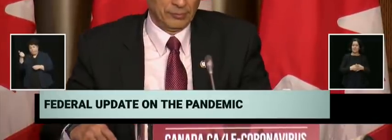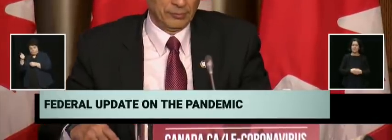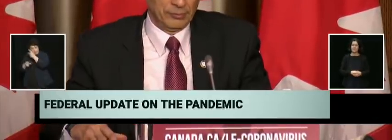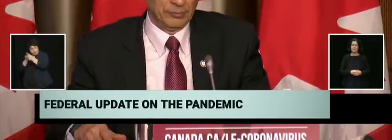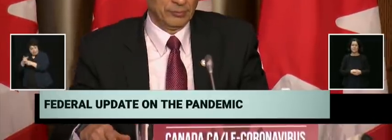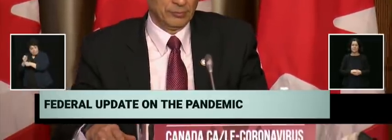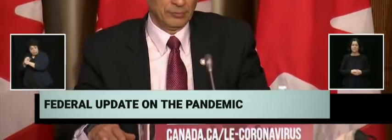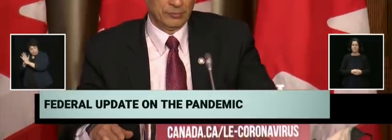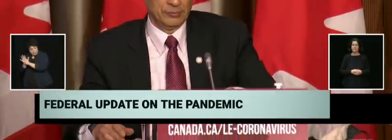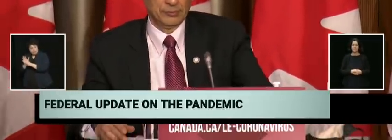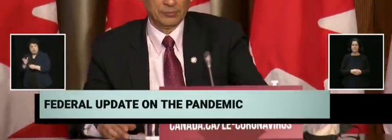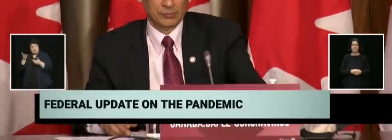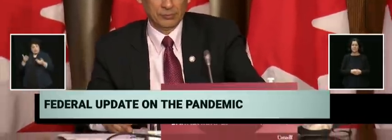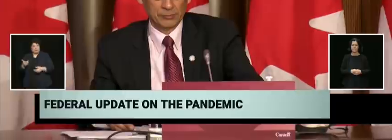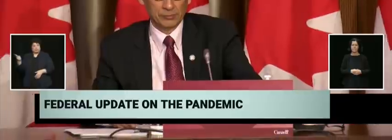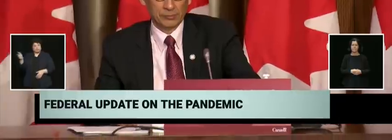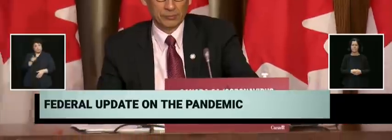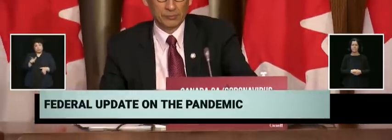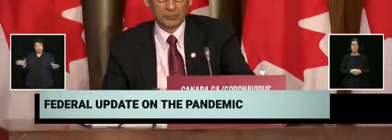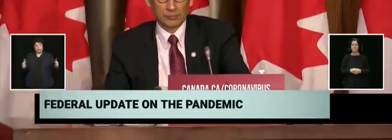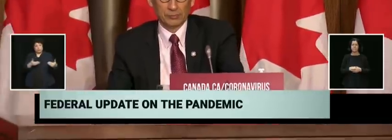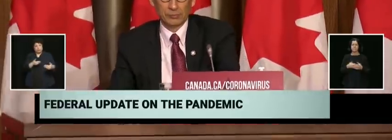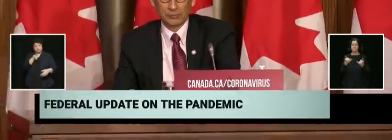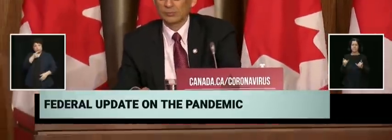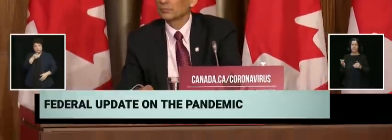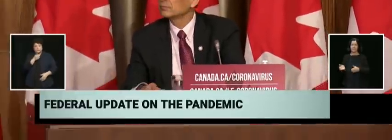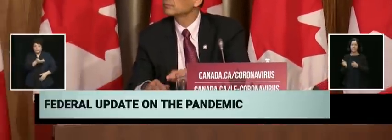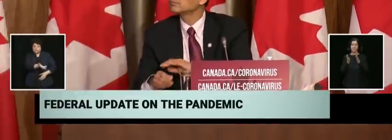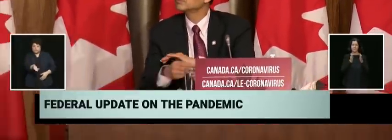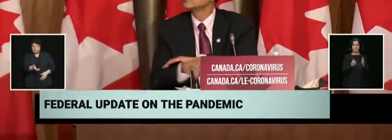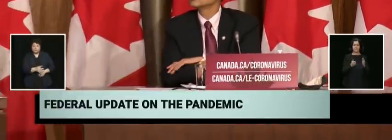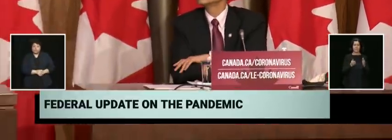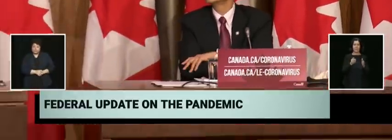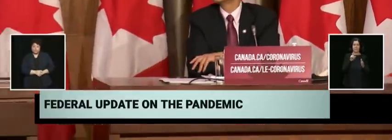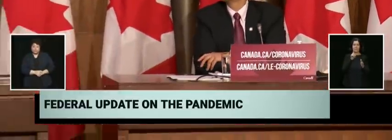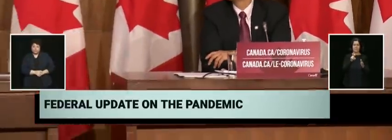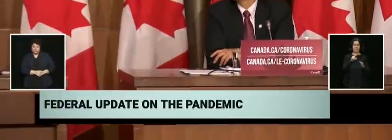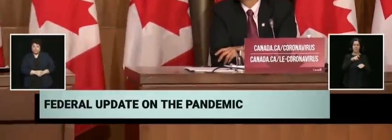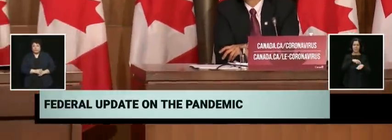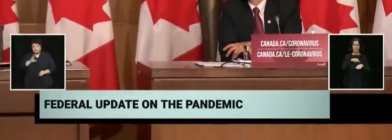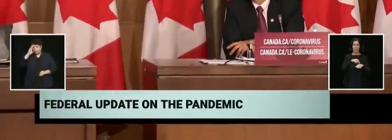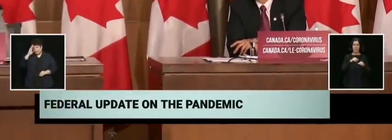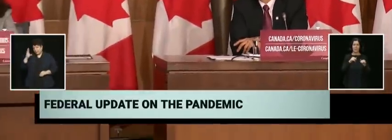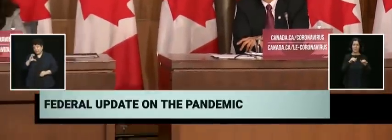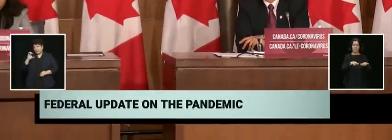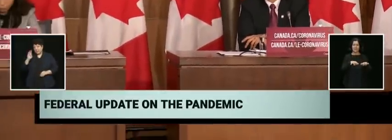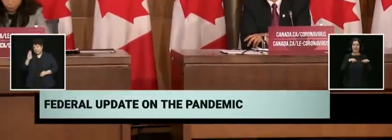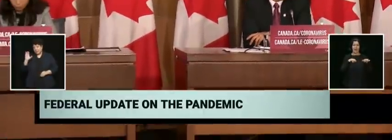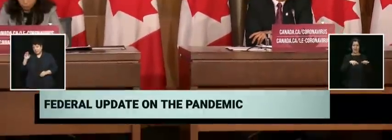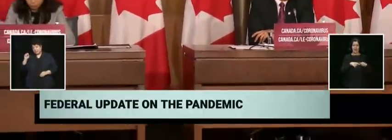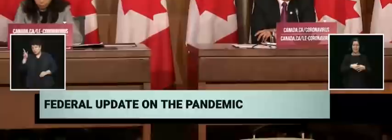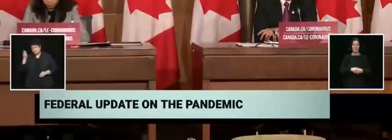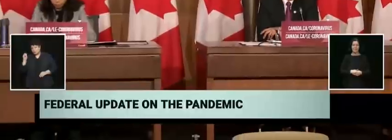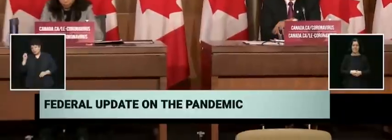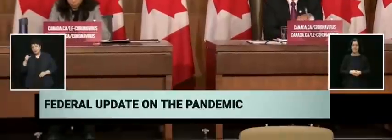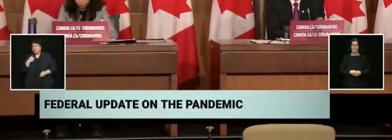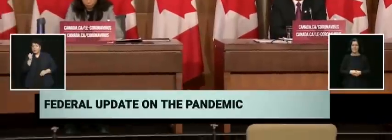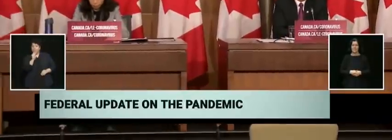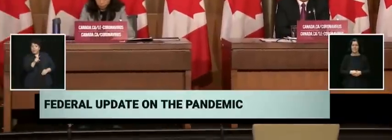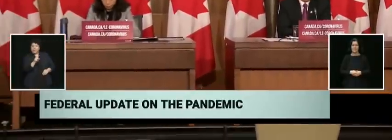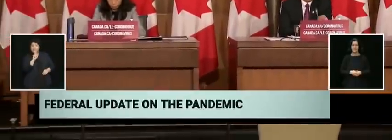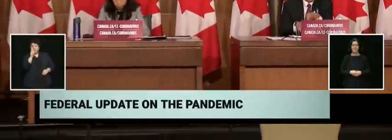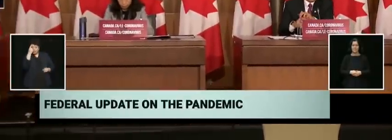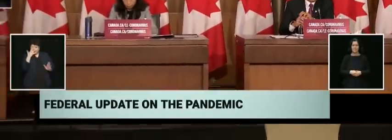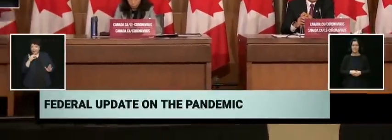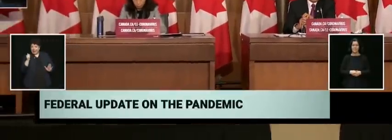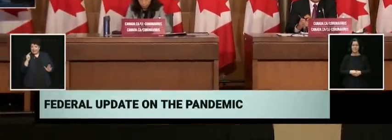room. Go ahead, David. Hi, David Thurton, CBC News. Minister Anand, good morning.